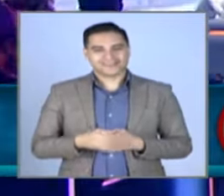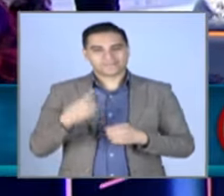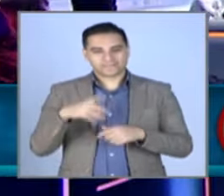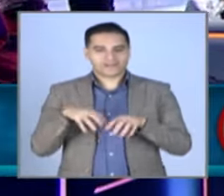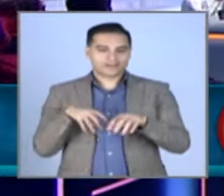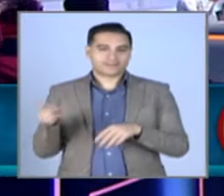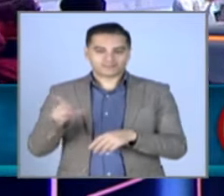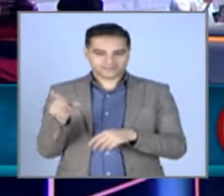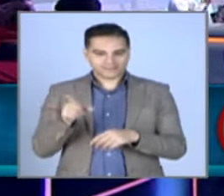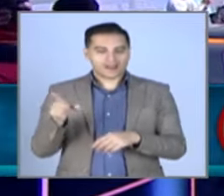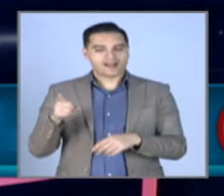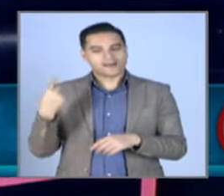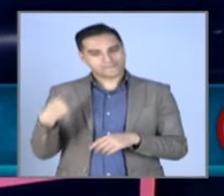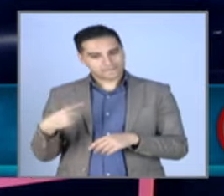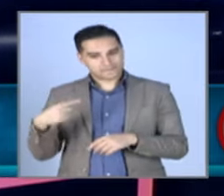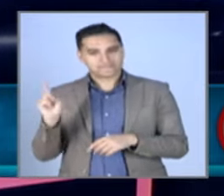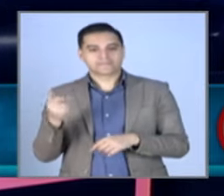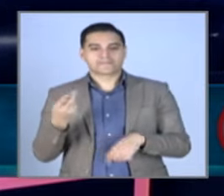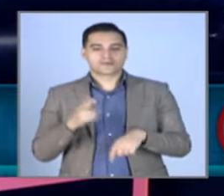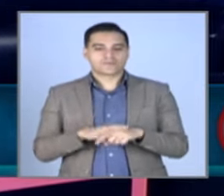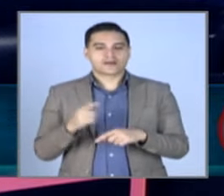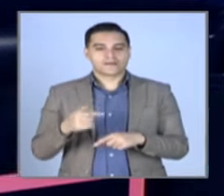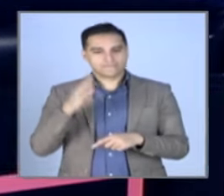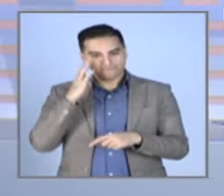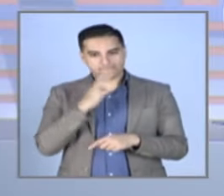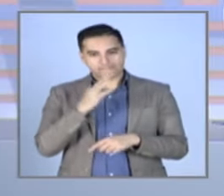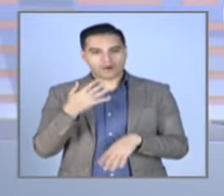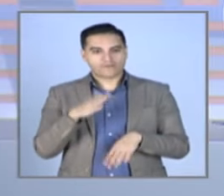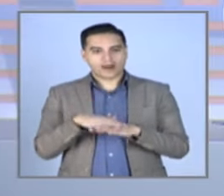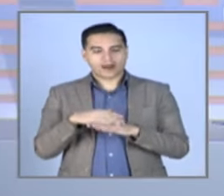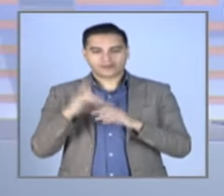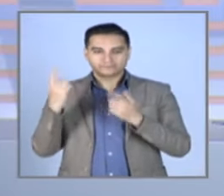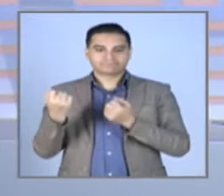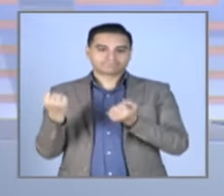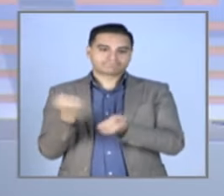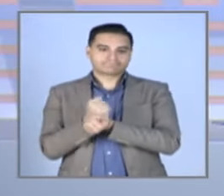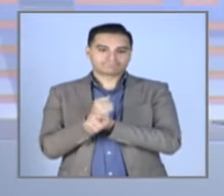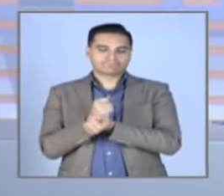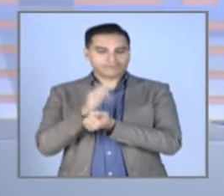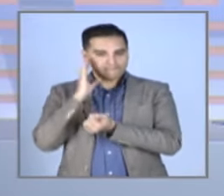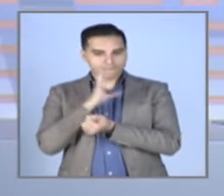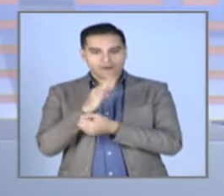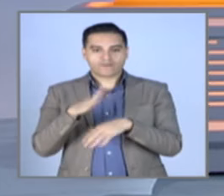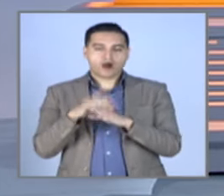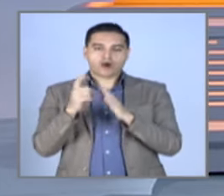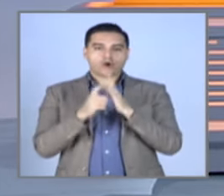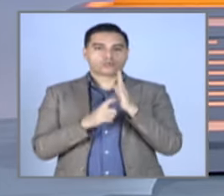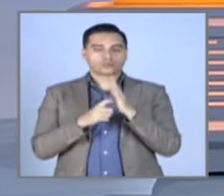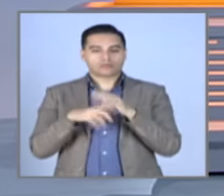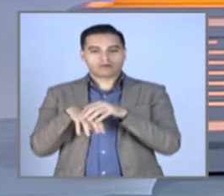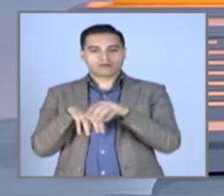أقربوا عنهم مقابل تجميد العقوبات المفروضة على